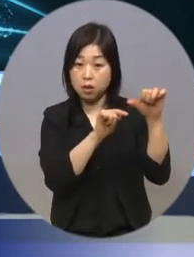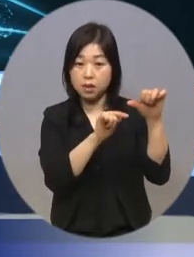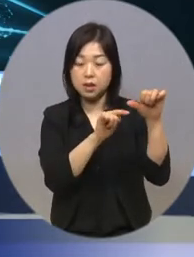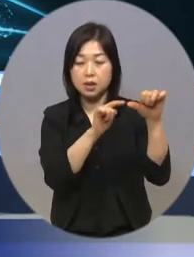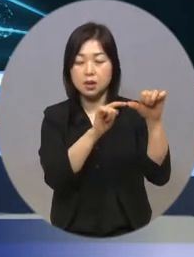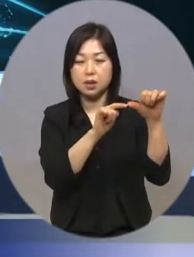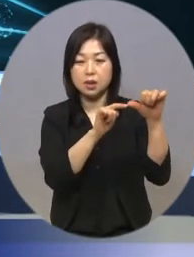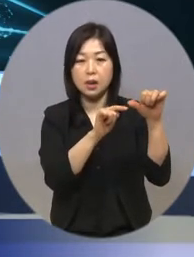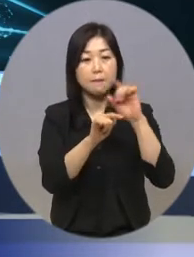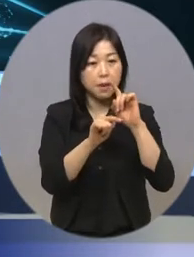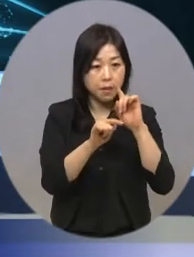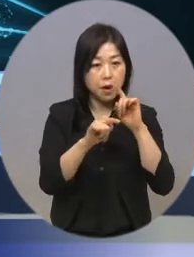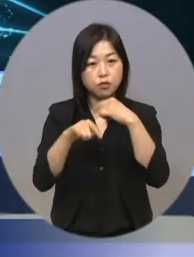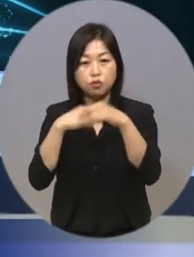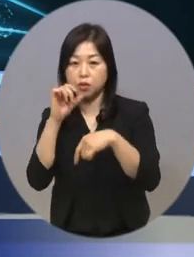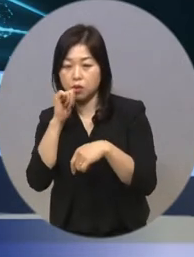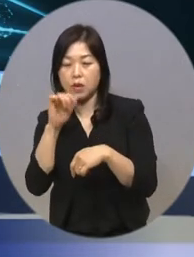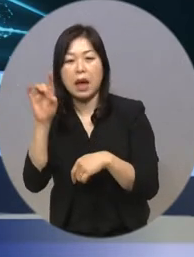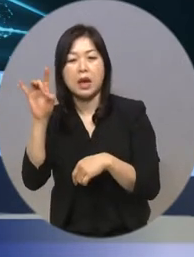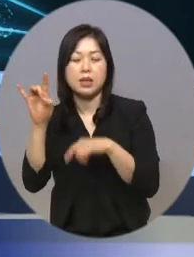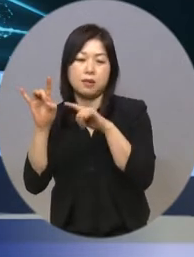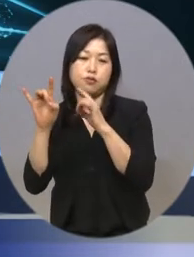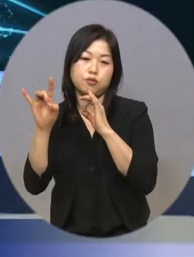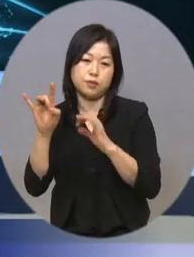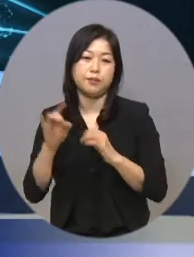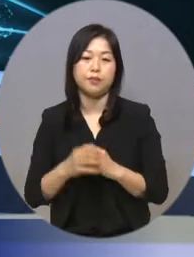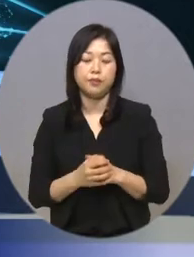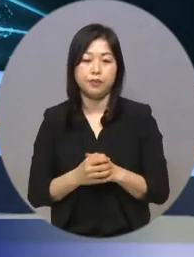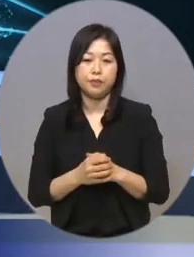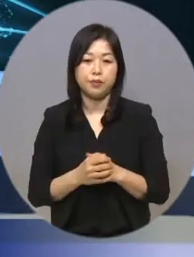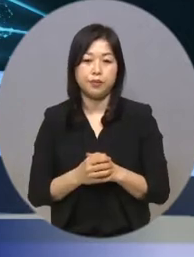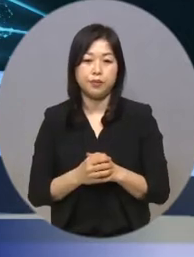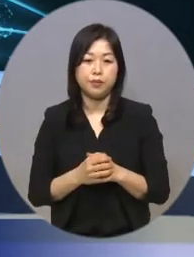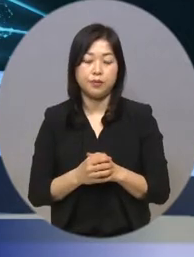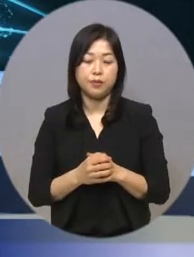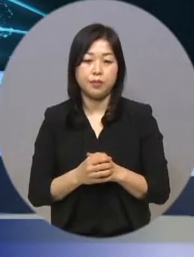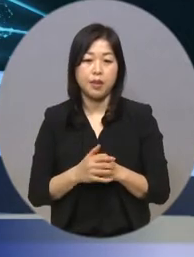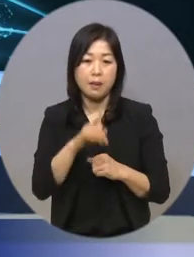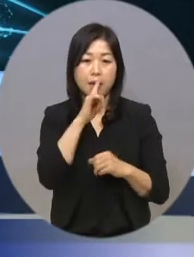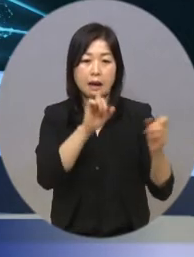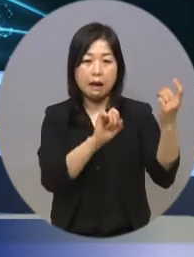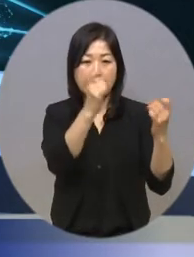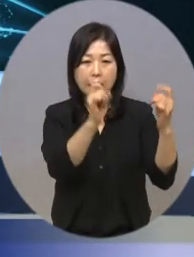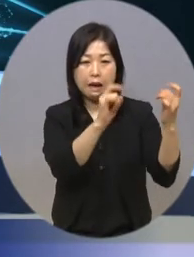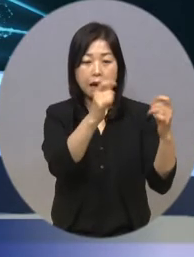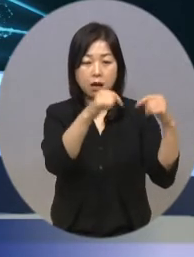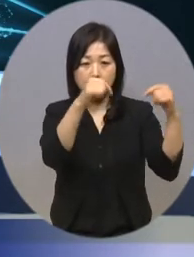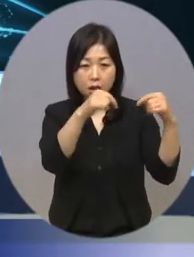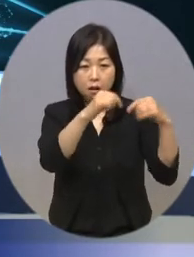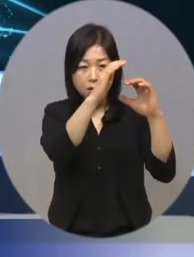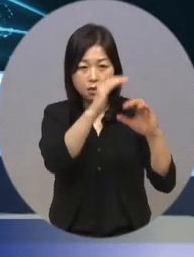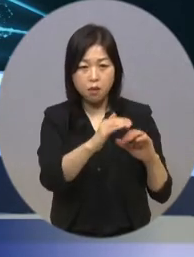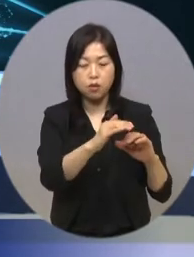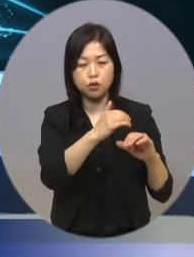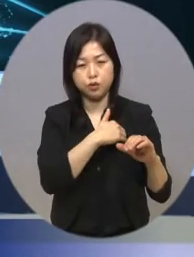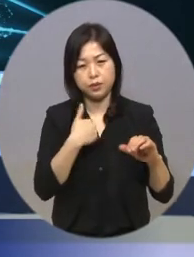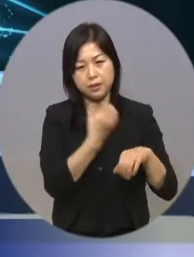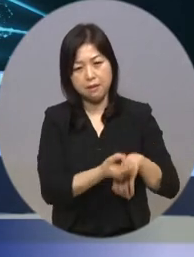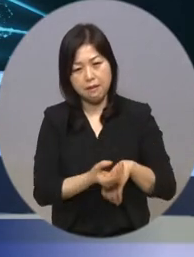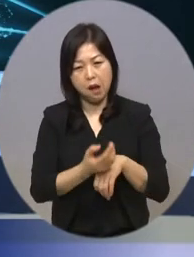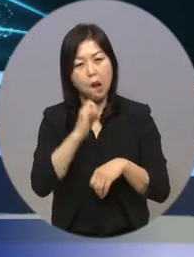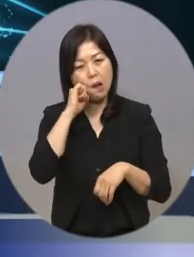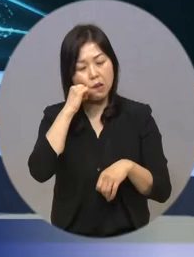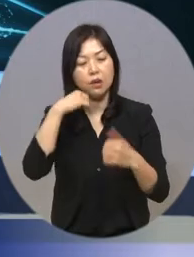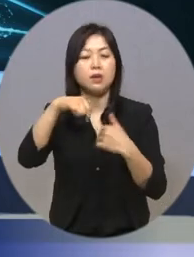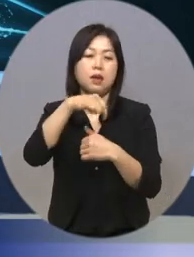출연자에 수어 통역사가 1명뿐이었습니다. 동시에 이야기를 주고받는 토론의 내용을 충분히 전달하기 어려울